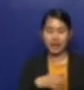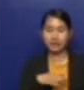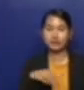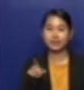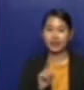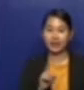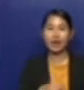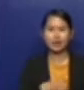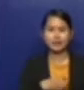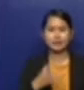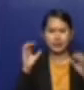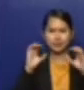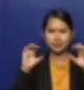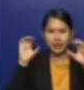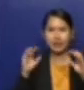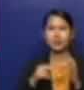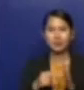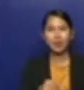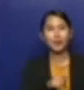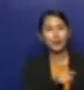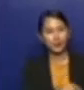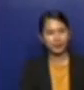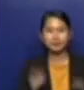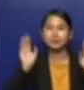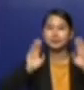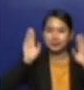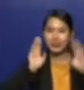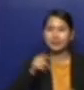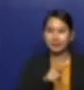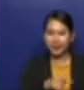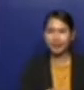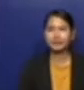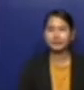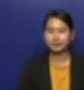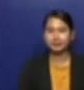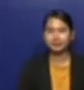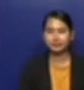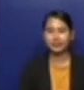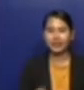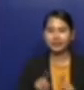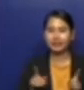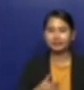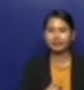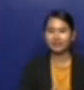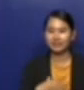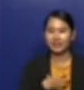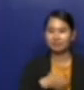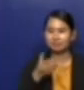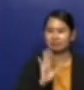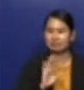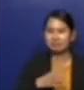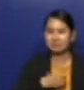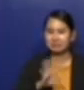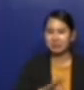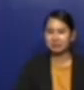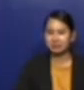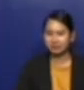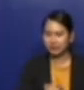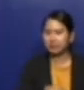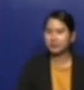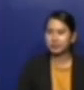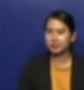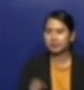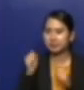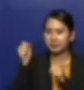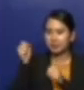ฝ่ายรัฐบาลก็บอกว่านี่แหละคือประชาธิปไตยแต่พออะไรไม่อยากได้พอคนอื่นมาเรียกร้